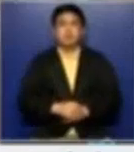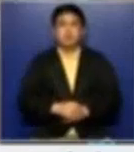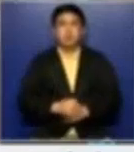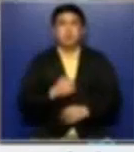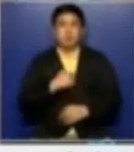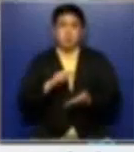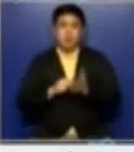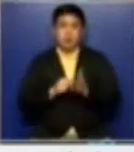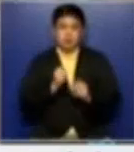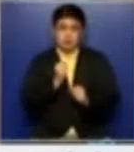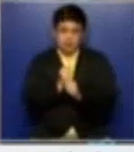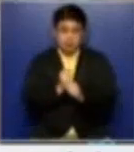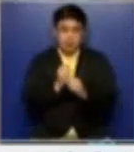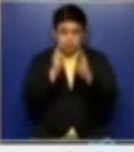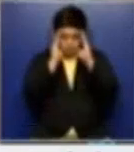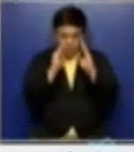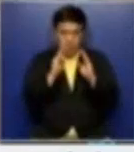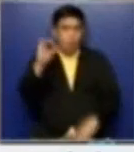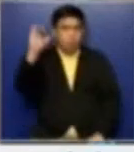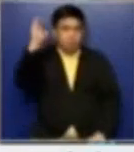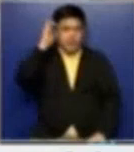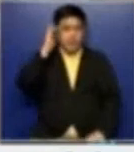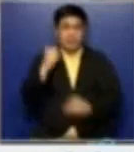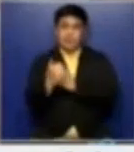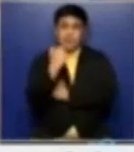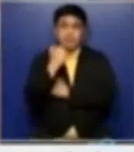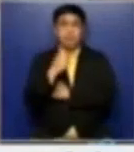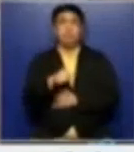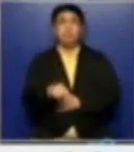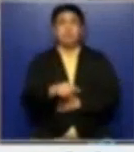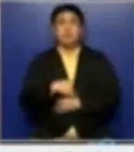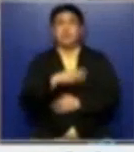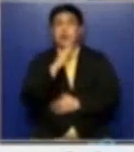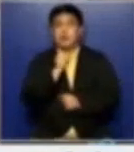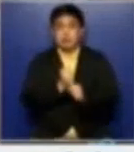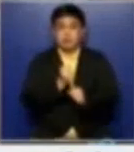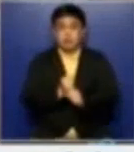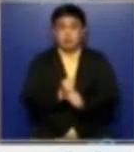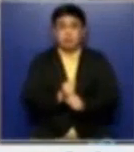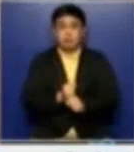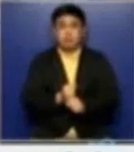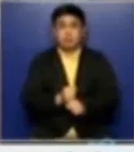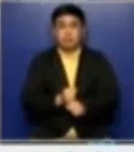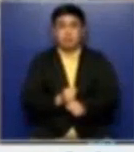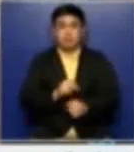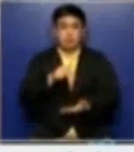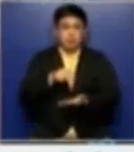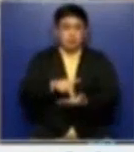อนฟิเดนซ์เกิดความเชื่อมั่นเกิดทันทีแล้วถ้าท่านทำอย่างนี้ท่านกล้าลุกขึ้นพูด